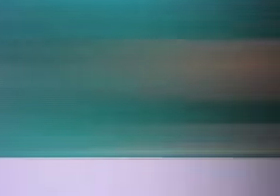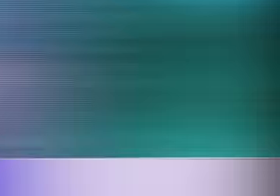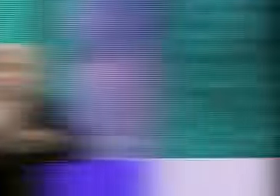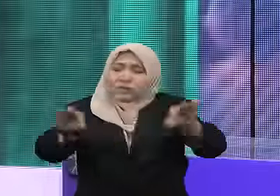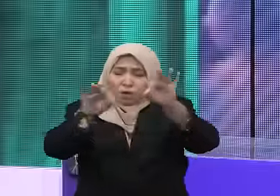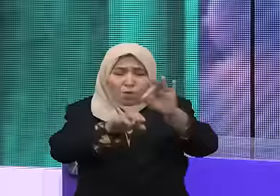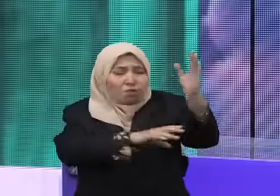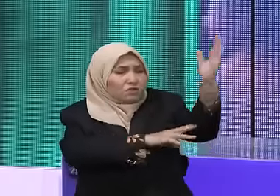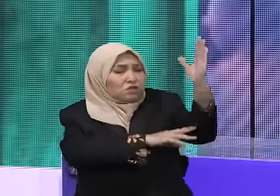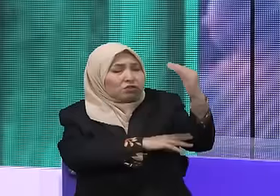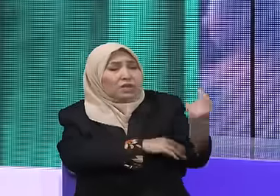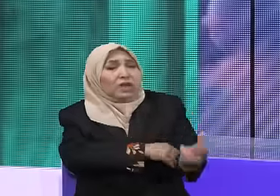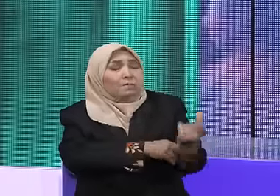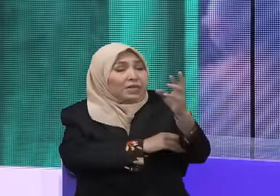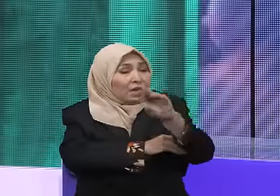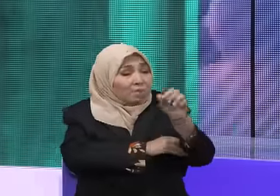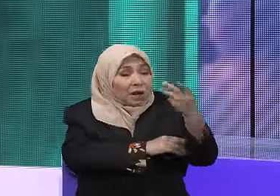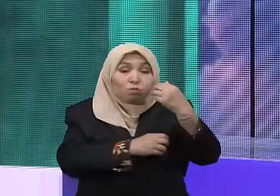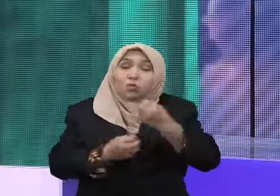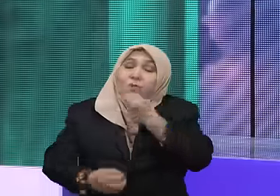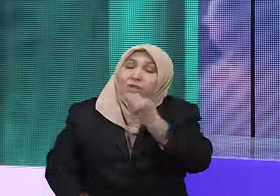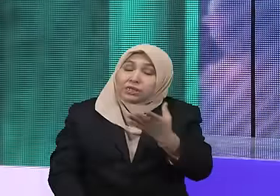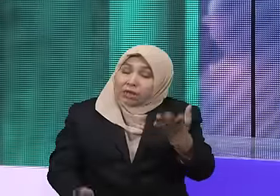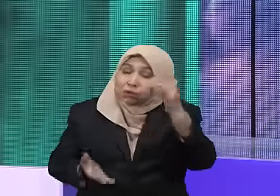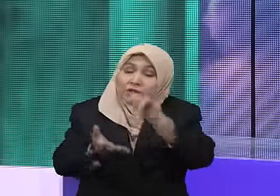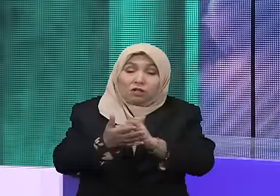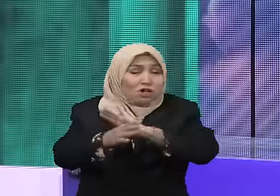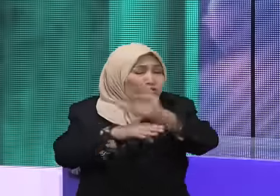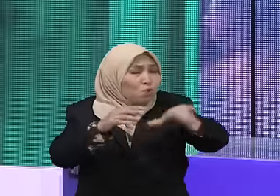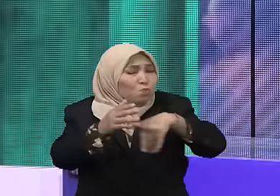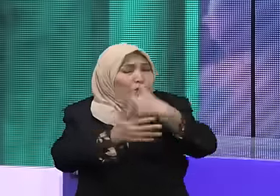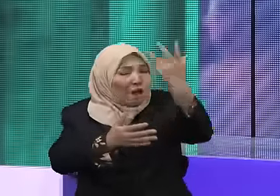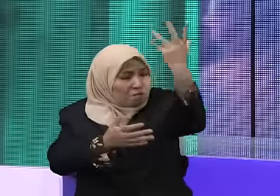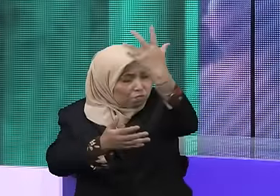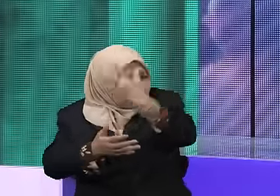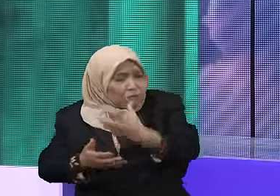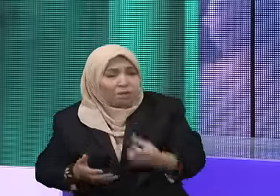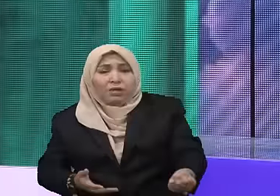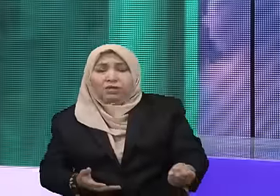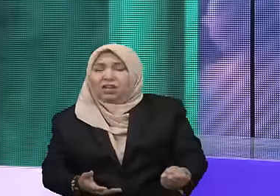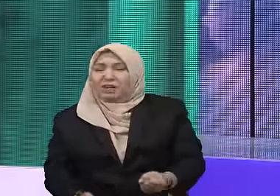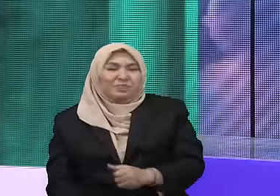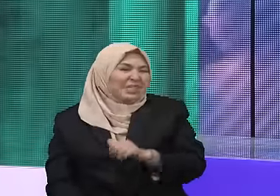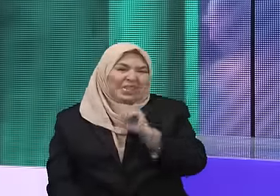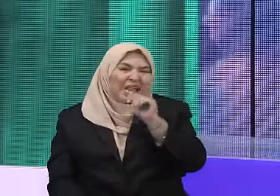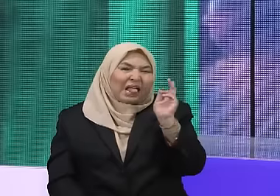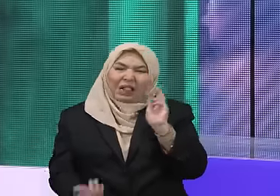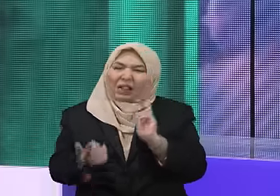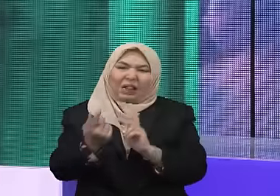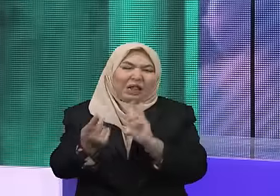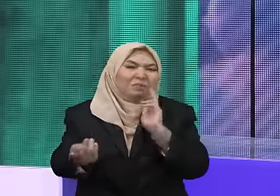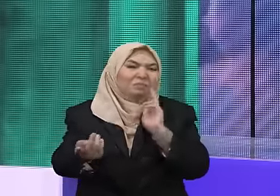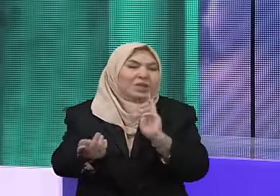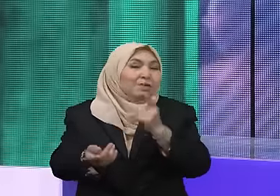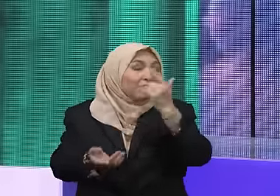Nabi Ibrahim untuk menyatakan bahawa semua yang terbenam ini sebenarnya tak valid, ya, tidak layak pun